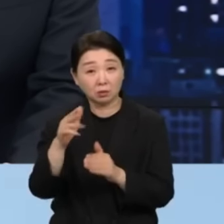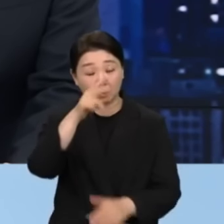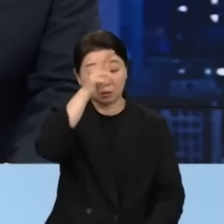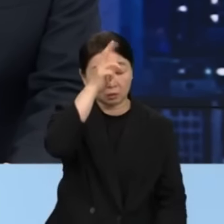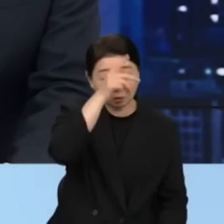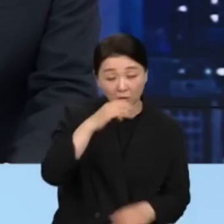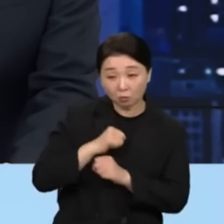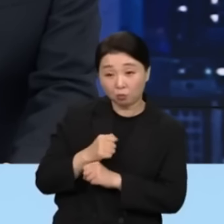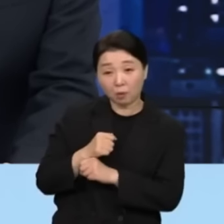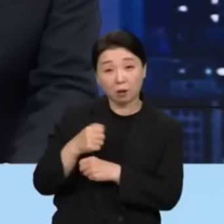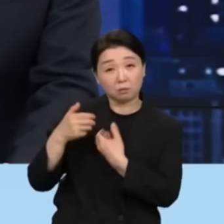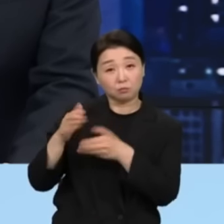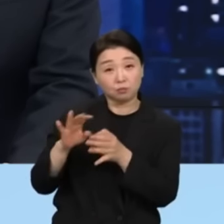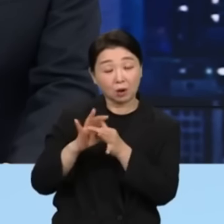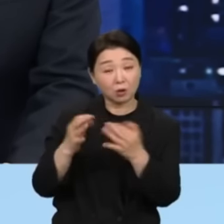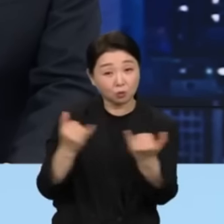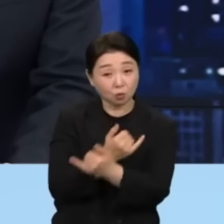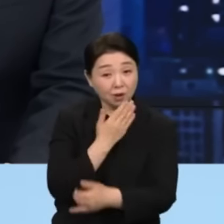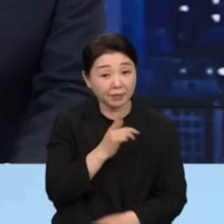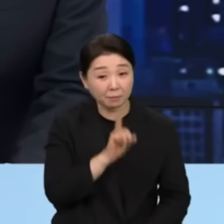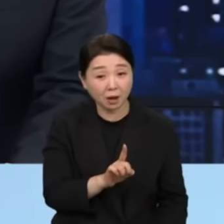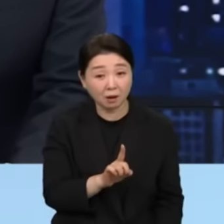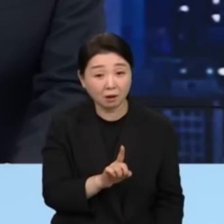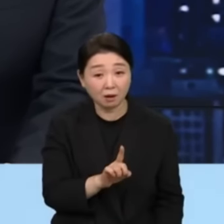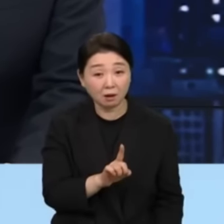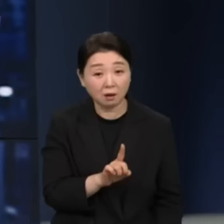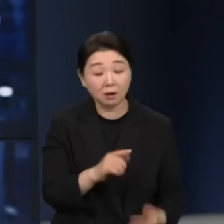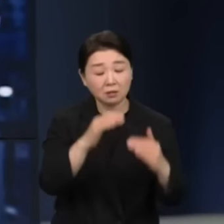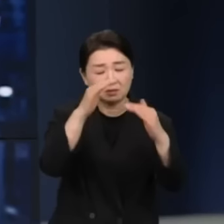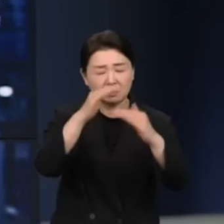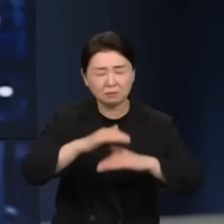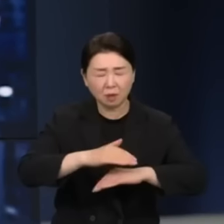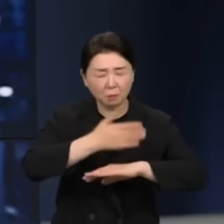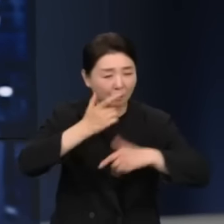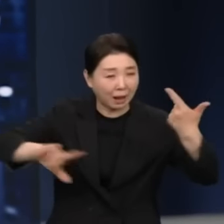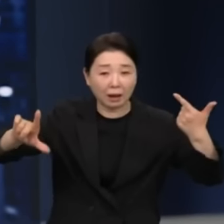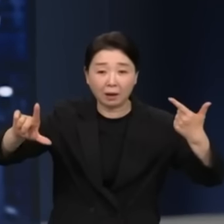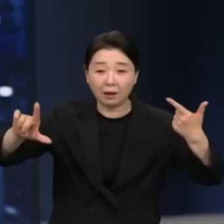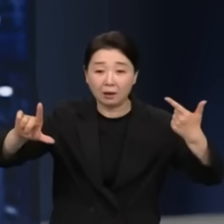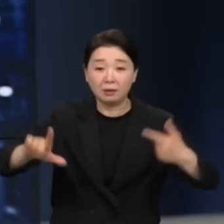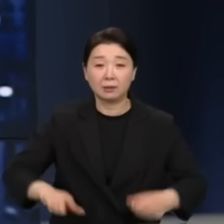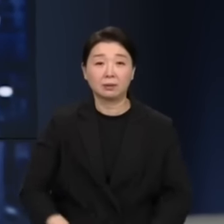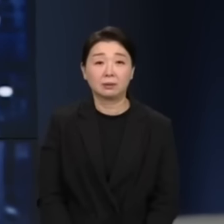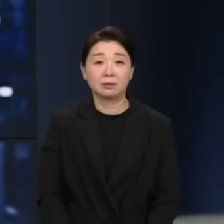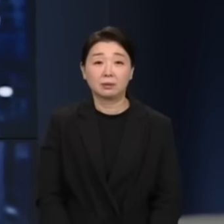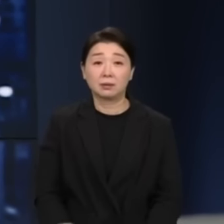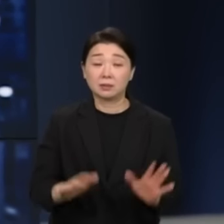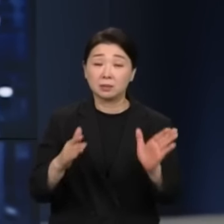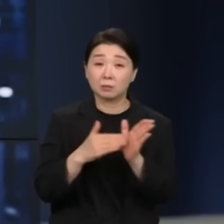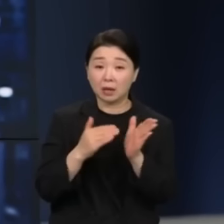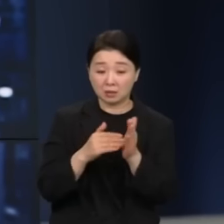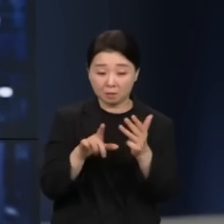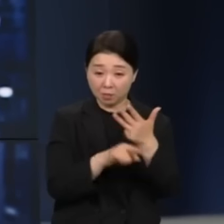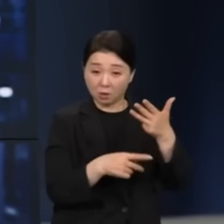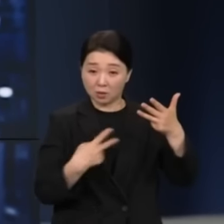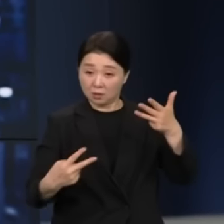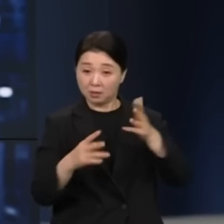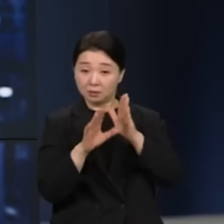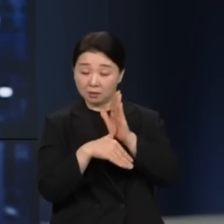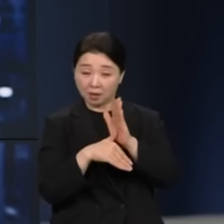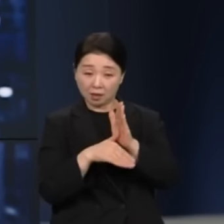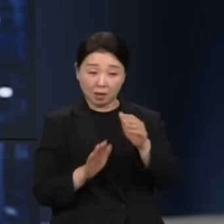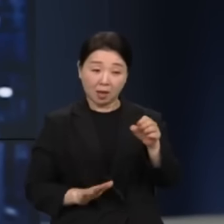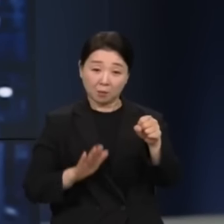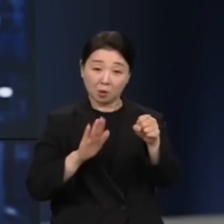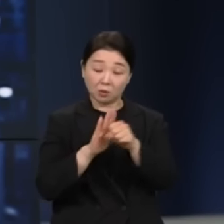조율을 해줬다는 말 아닙니까? 맞습니다. 이게 지금까지 나온 얘기랑 완전히 다른 국면이거든요. 지금까지는 지난해 8월 2일에 해병대